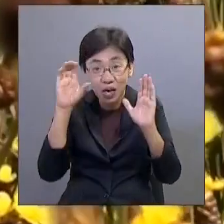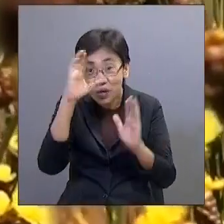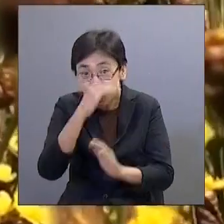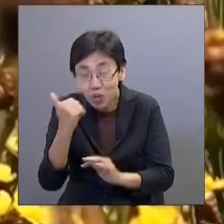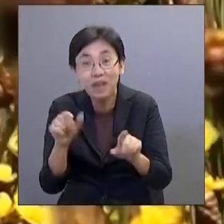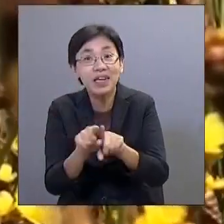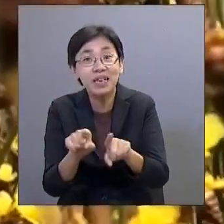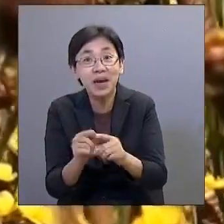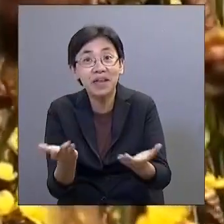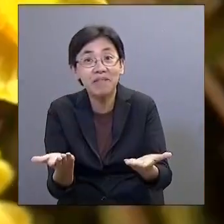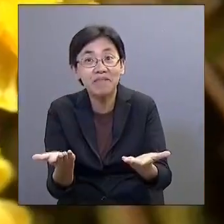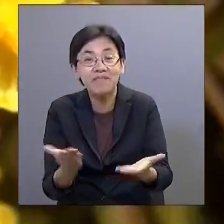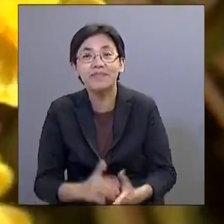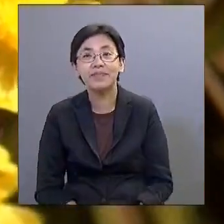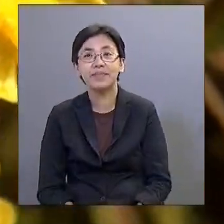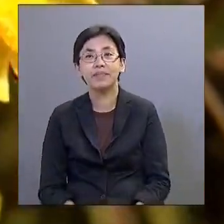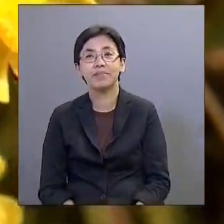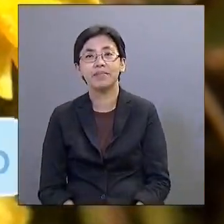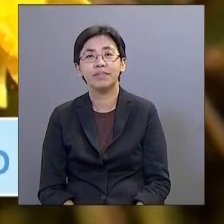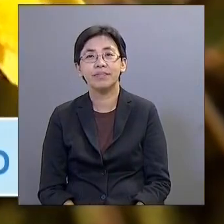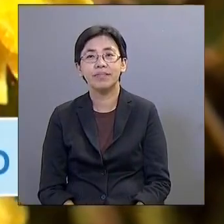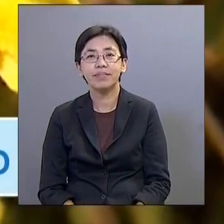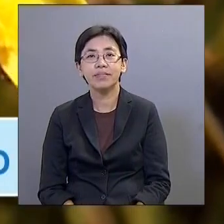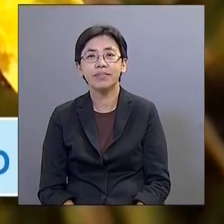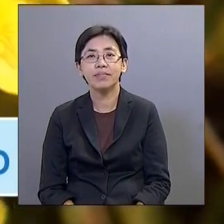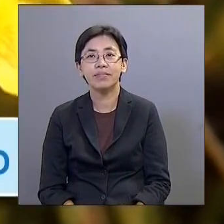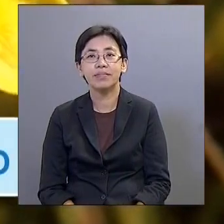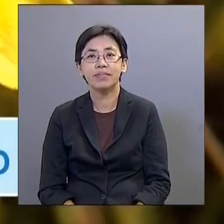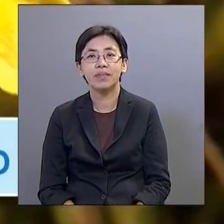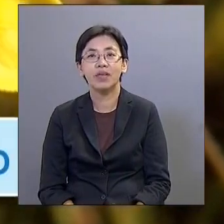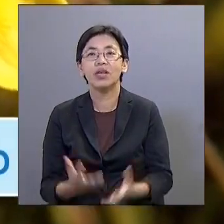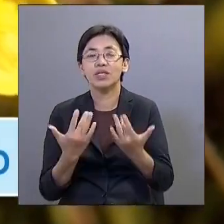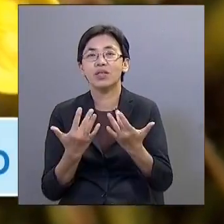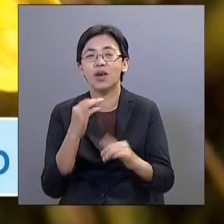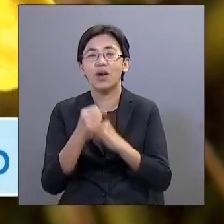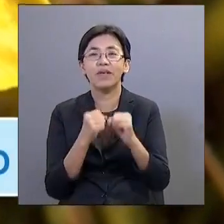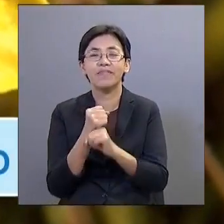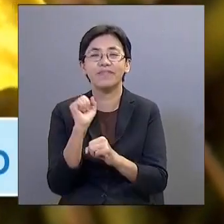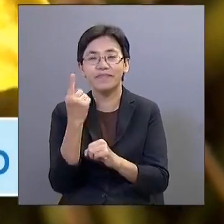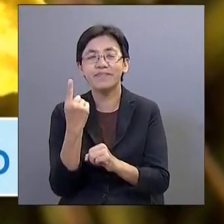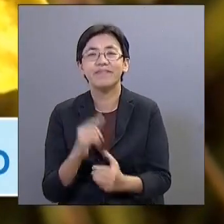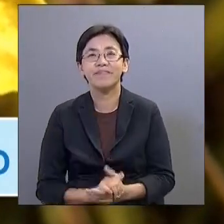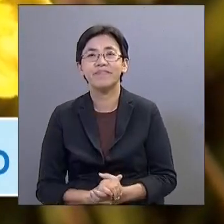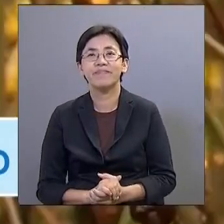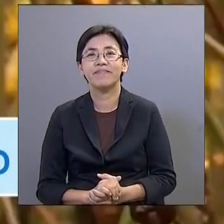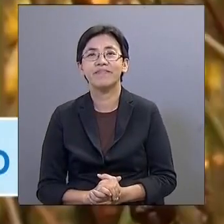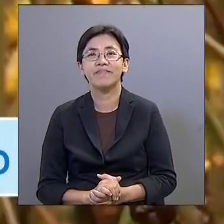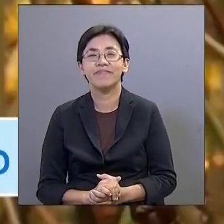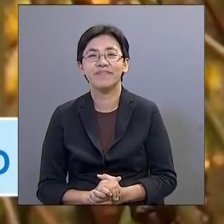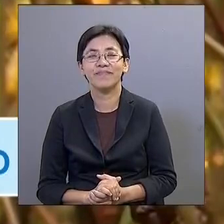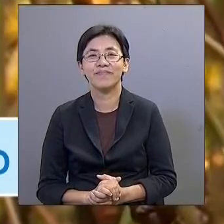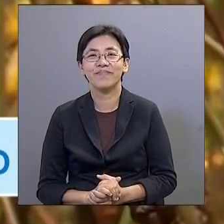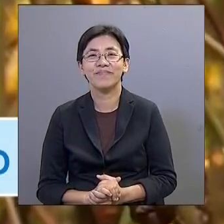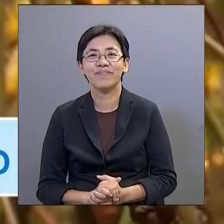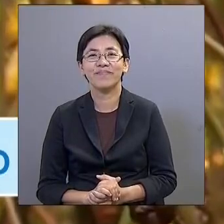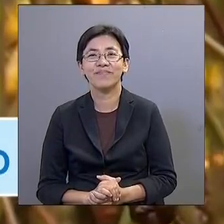สวยได้เท่านี้ไหม เอาอย่างนี้ถ้าคุณอยากเห็นเดี๋ยวคุณต้องเห็นเองปีใหม ่คุณกำลังดูถูกศักยภาพมิจฉาโปรดักชั่น แล้วเป็น